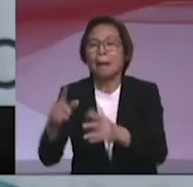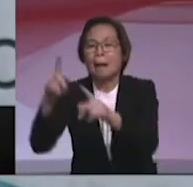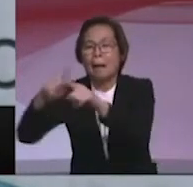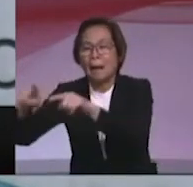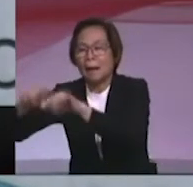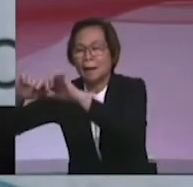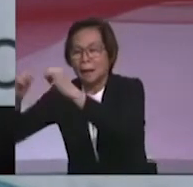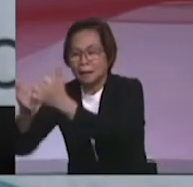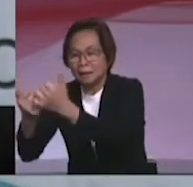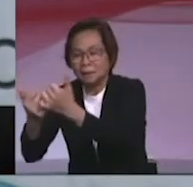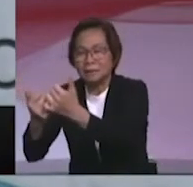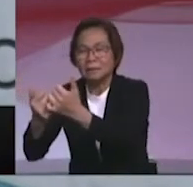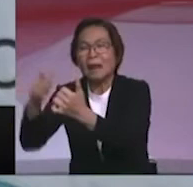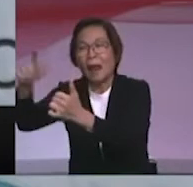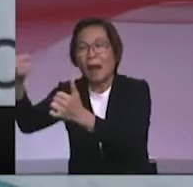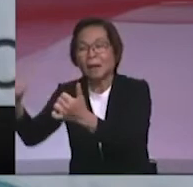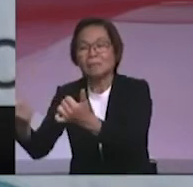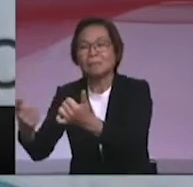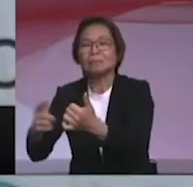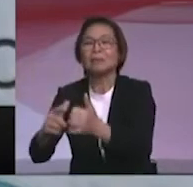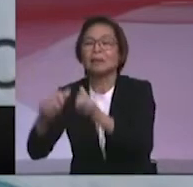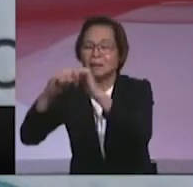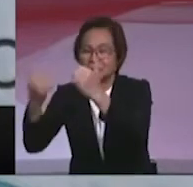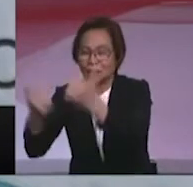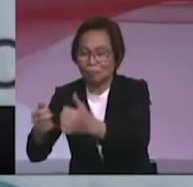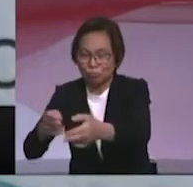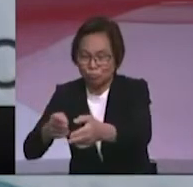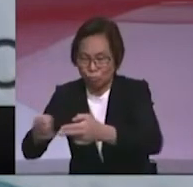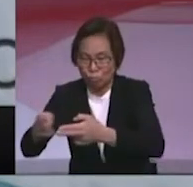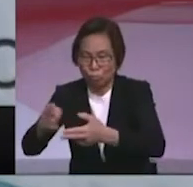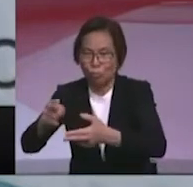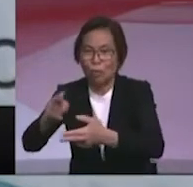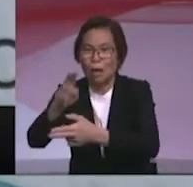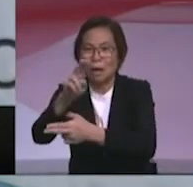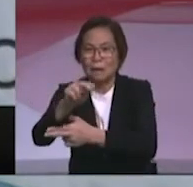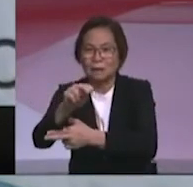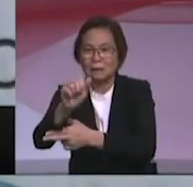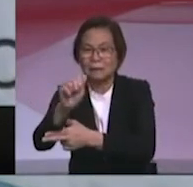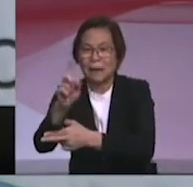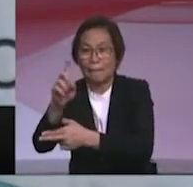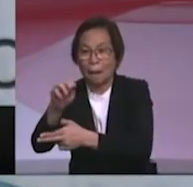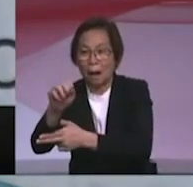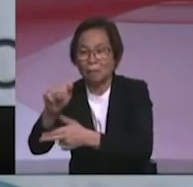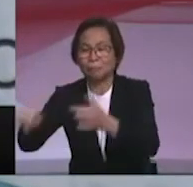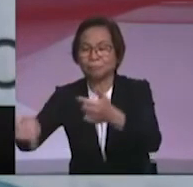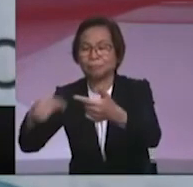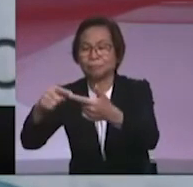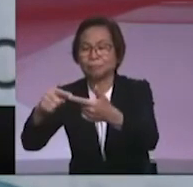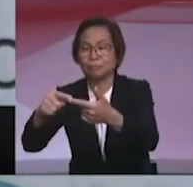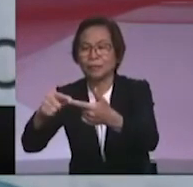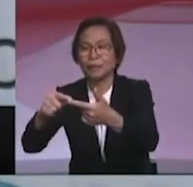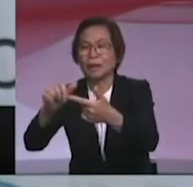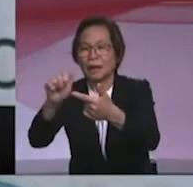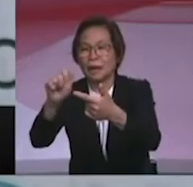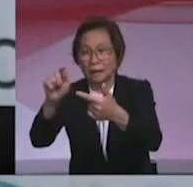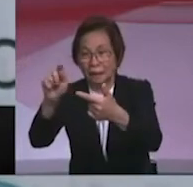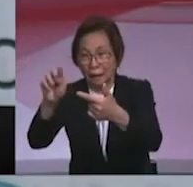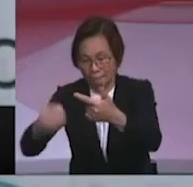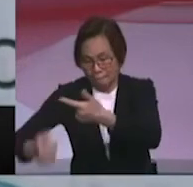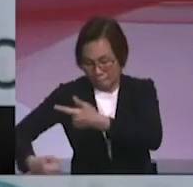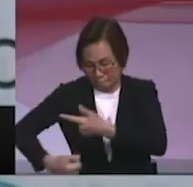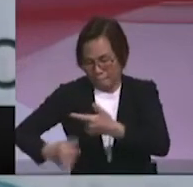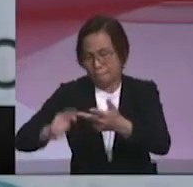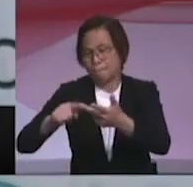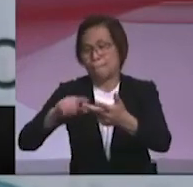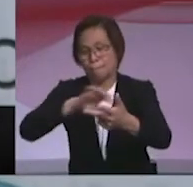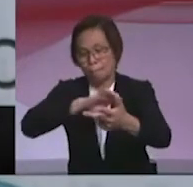pelbagai agensi kerajaan dan lain, termasuk Agensi Pengurusan Bencana Negara, NADMA, Angkatan Tentera Malaysia, Polis